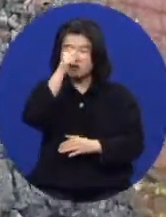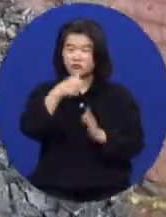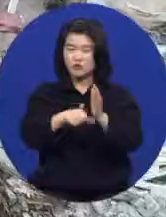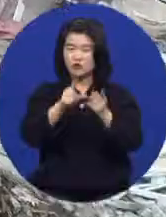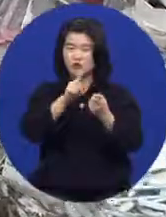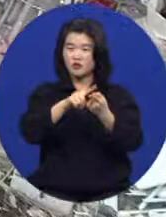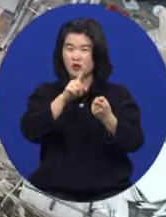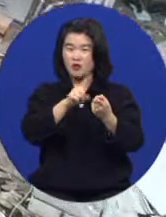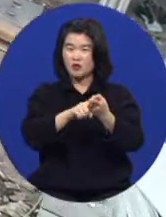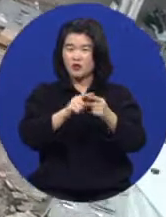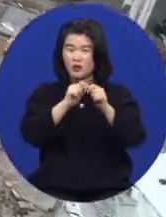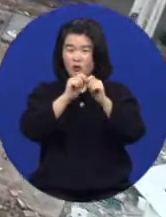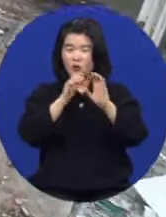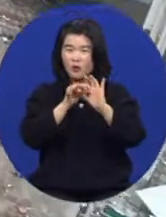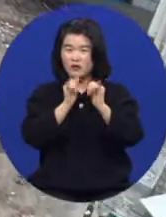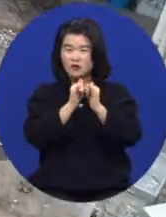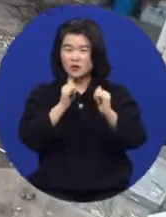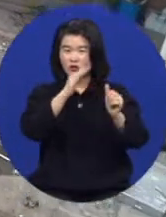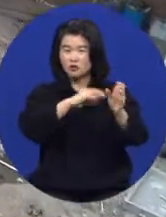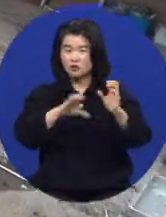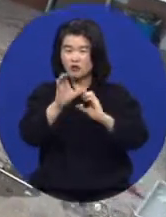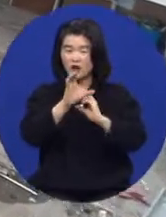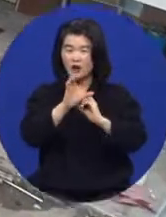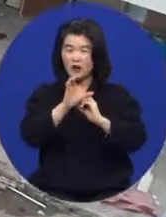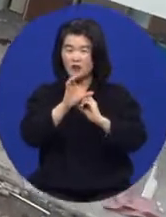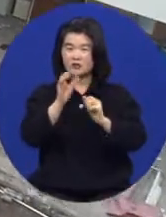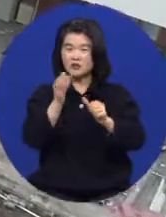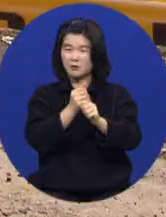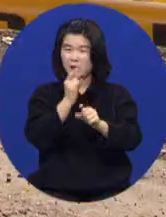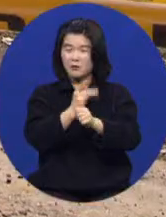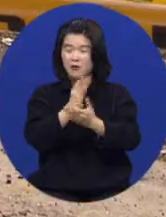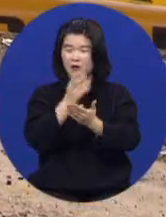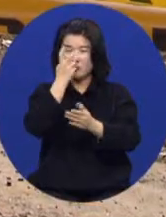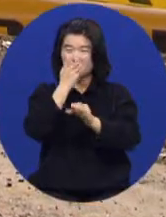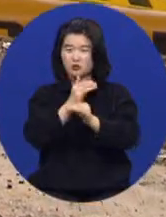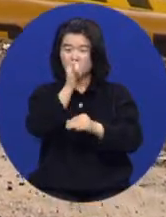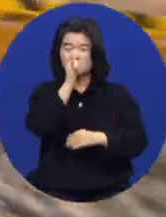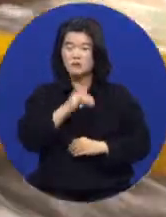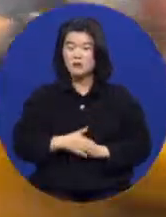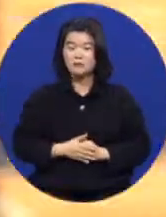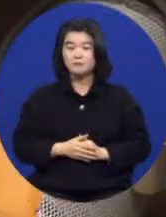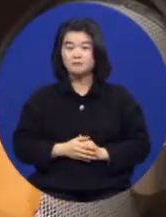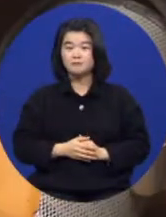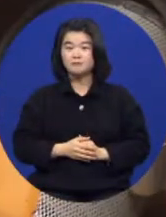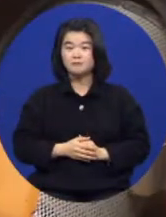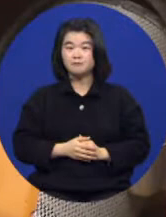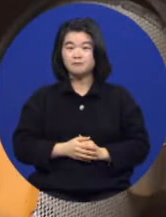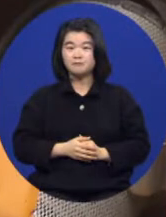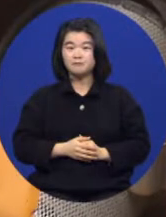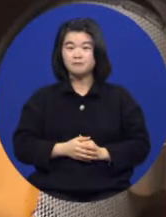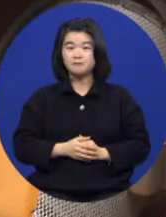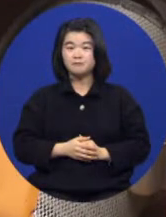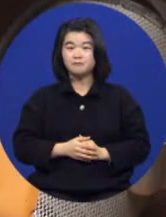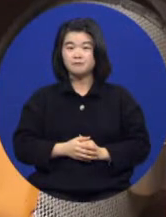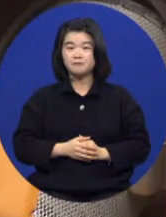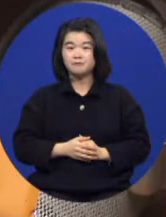자료를 근거로 관련자들에 대한 추가 입건을 검토할 예정입니다. MBC 뉴스 박혜진입니다.